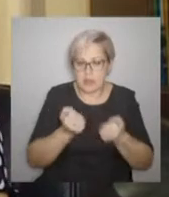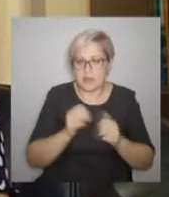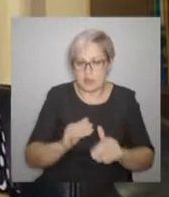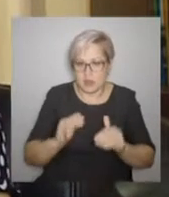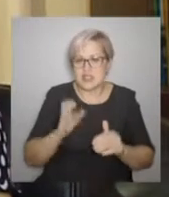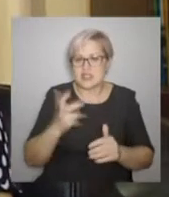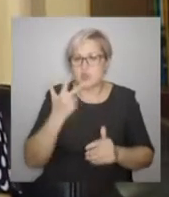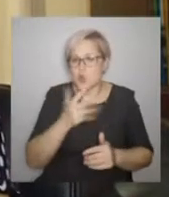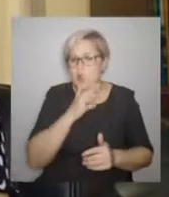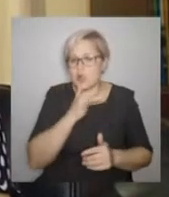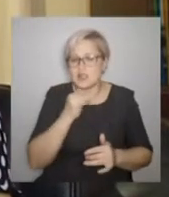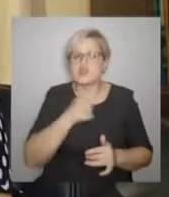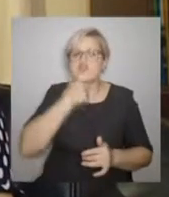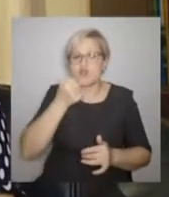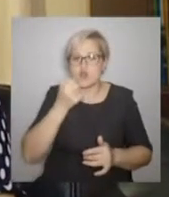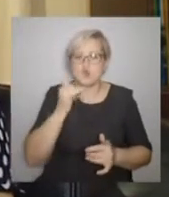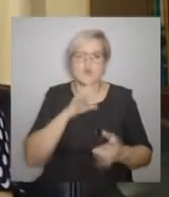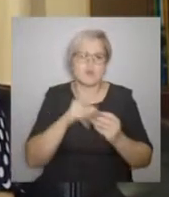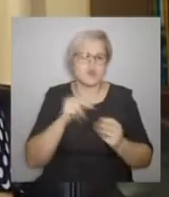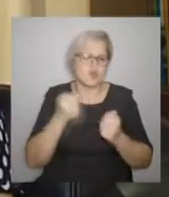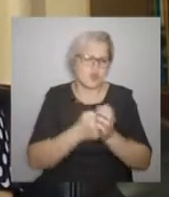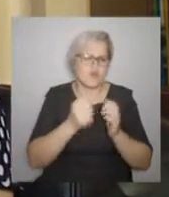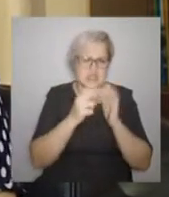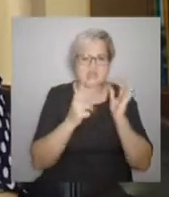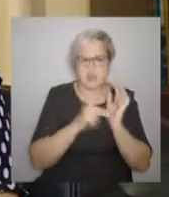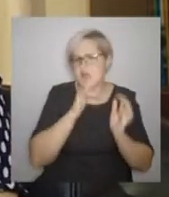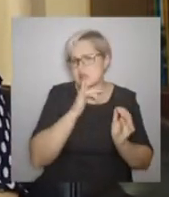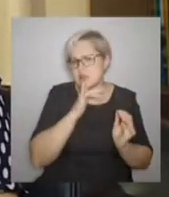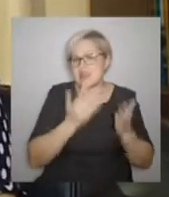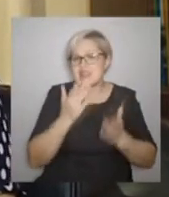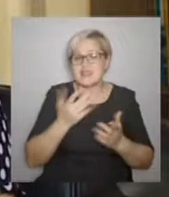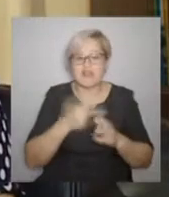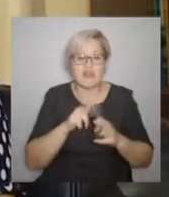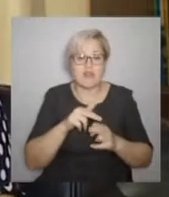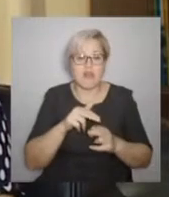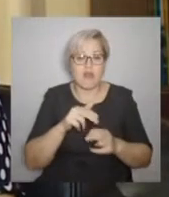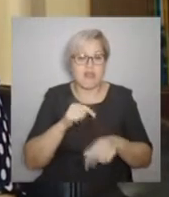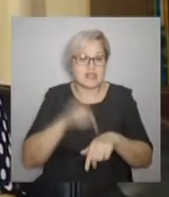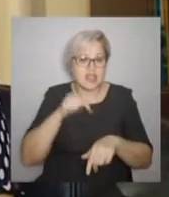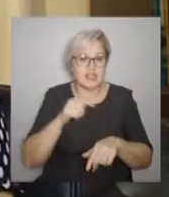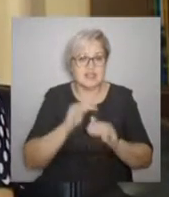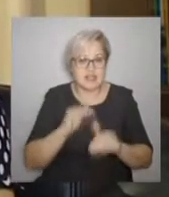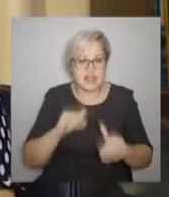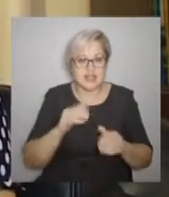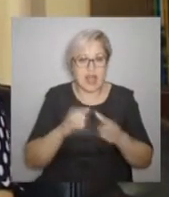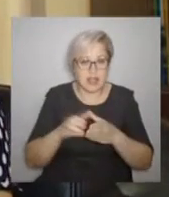благотворительным направлением, так как мы называемся, чтобы не отходить. А уже в проекте, да, у нас есть программы,